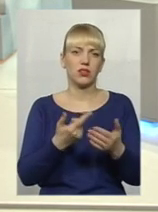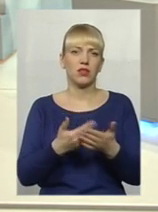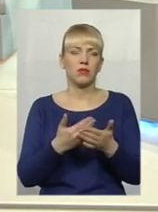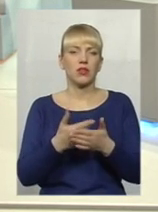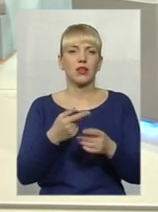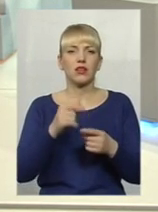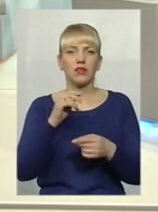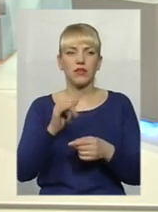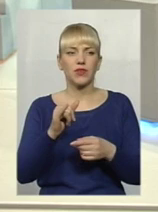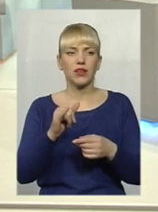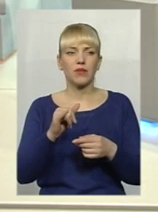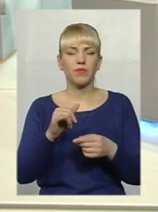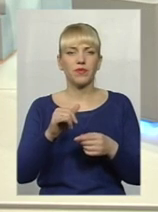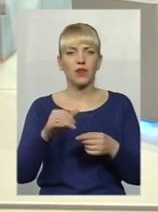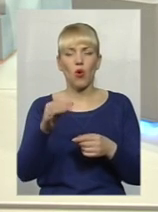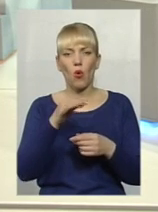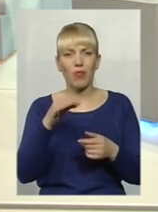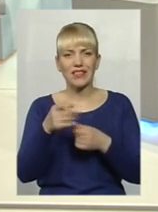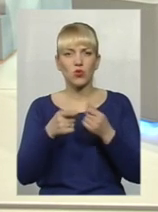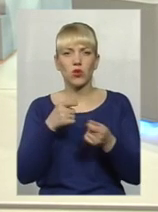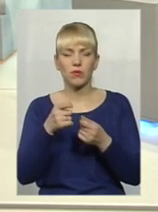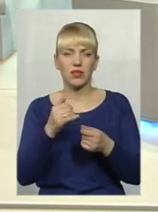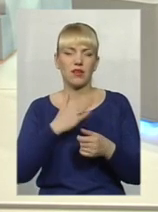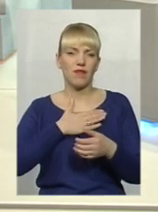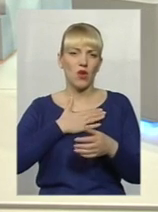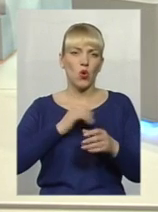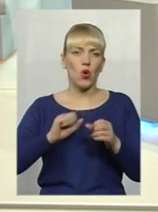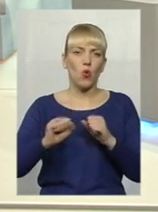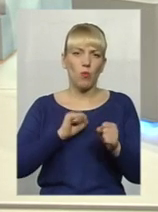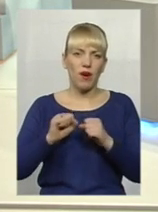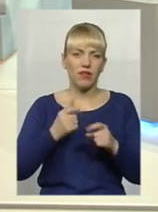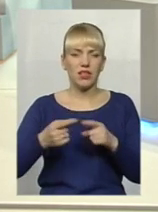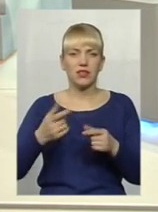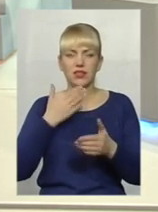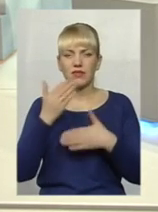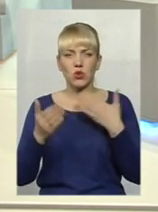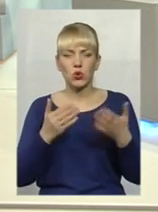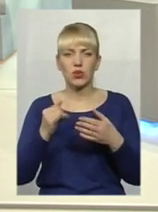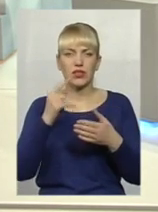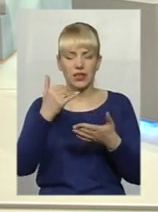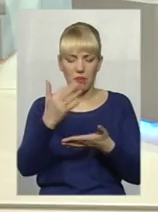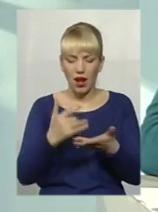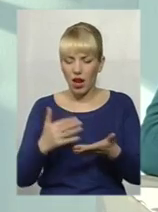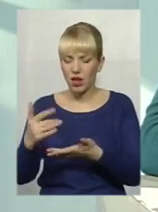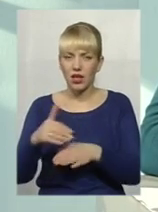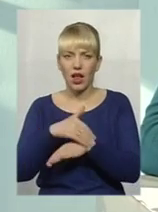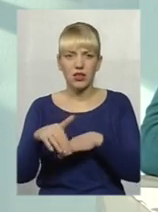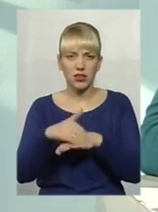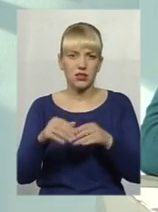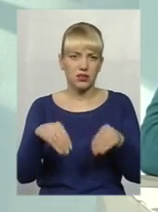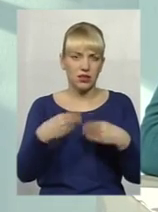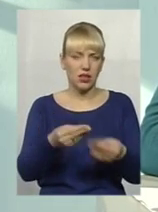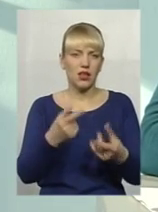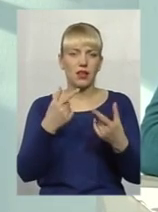обласної державної адміністрації, можна звернутися в наше управління. У нас також є перелік, є телефони, і можна визначити для себе,